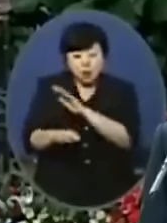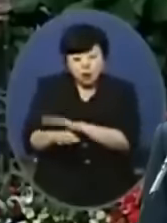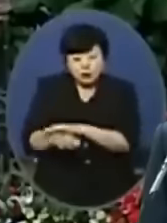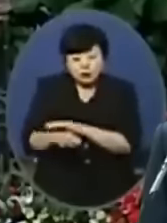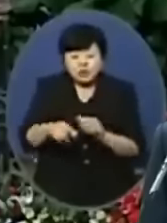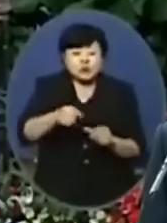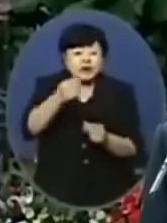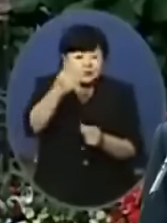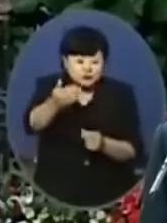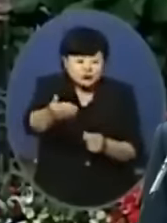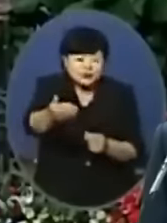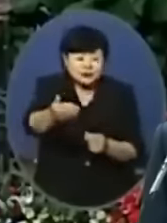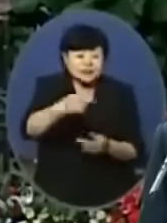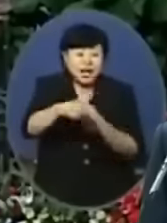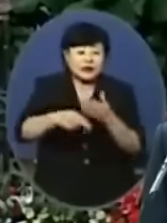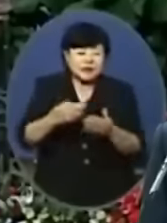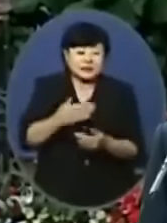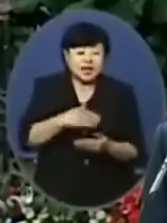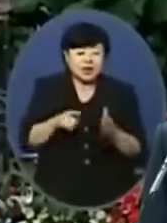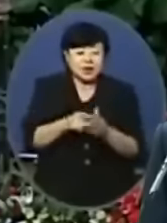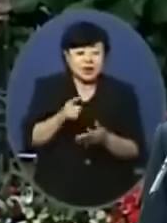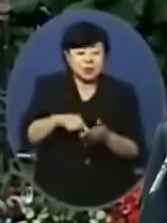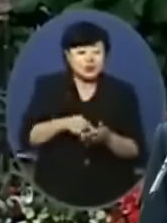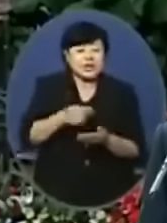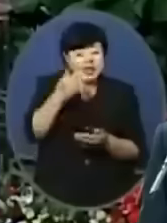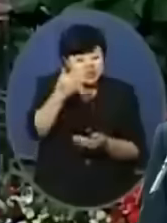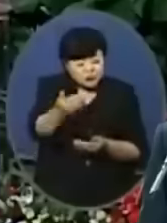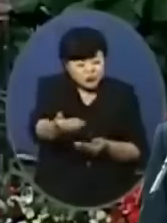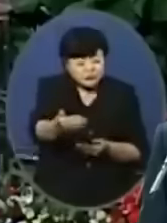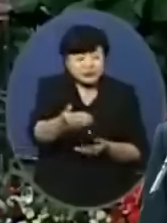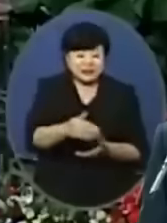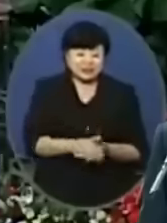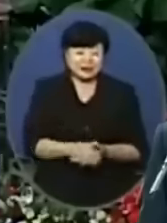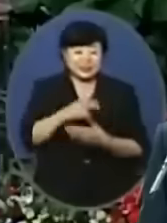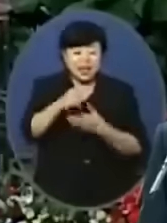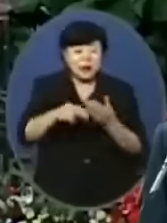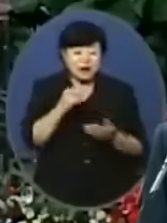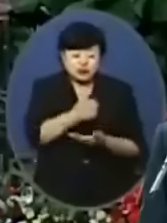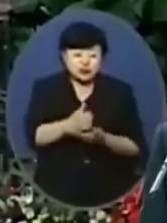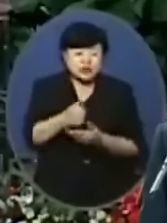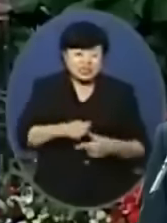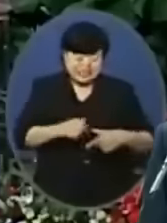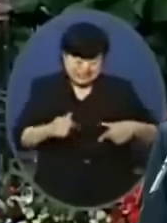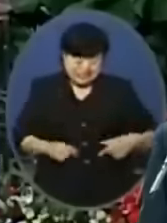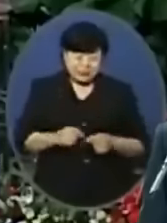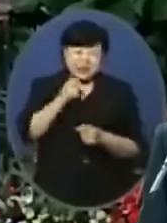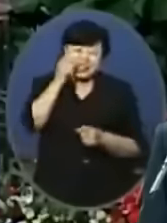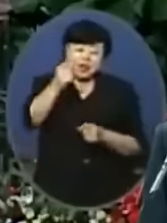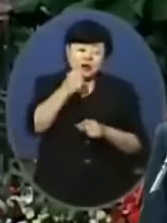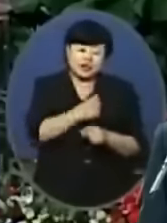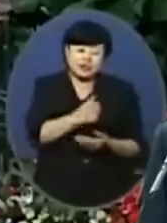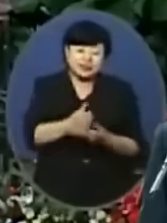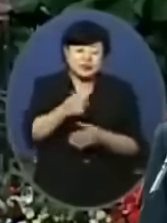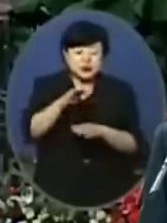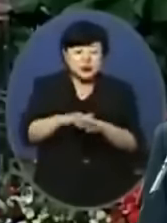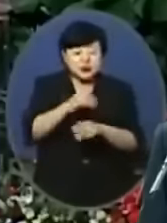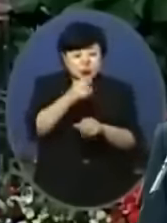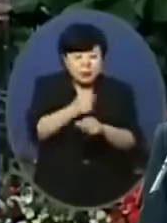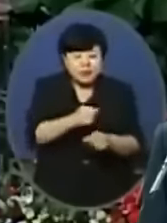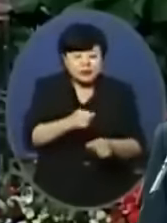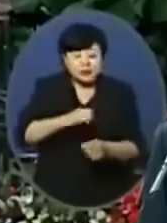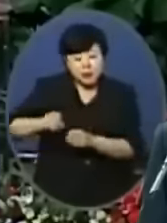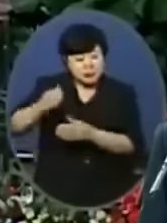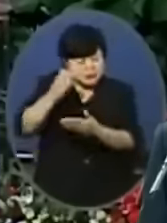나를 구원하시리이다. 야훼께서 나를 위하여 보상해 주시리이다. 야훼여 주의 인자하심이 영원하오니 주의 손으로 지으신 것을